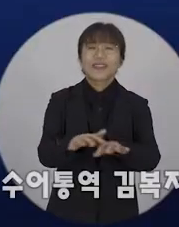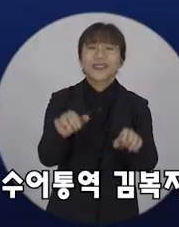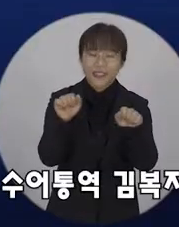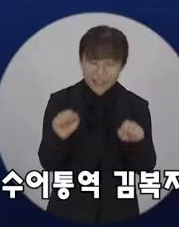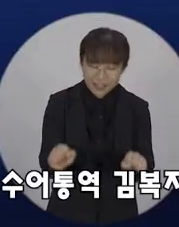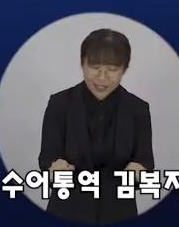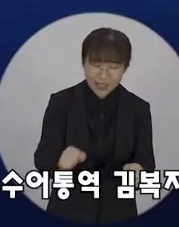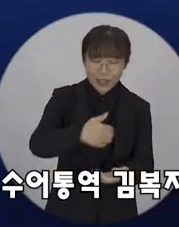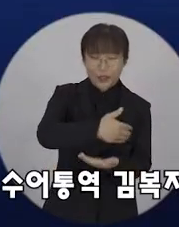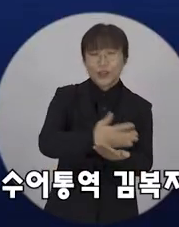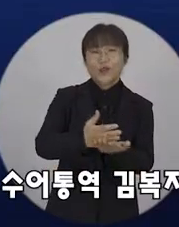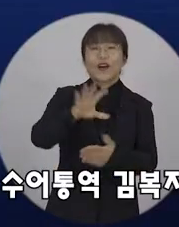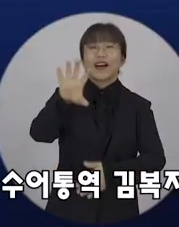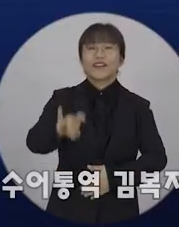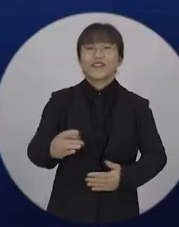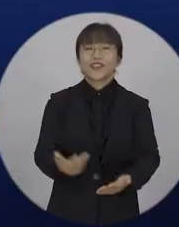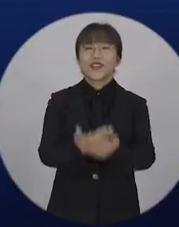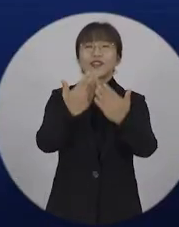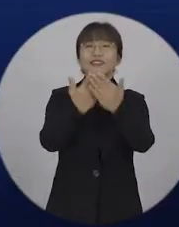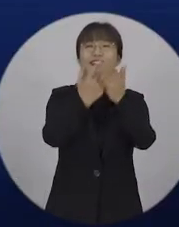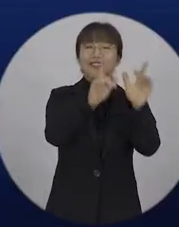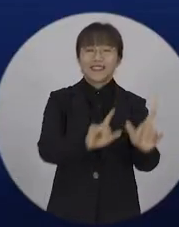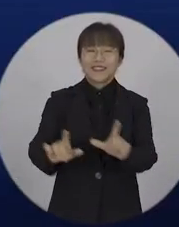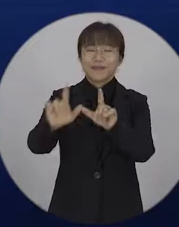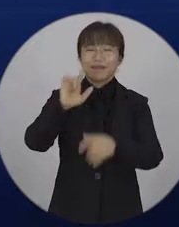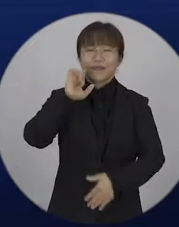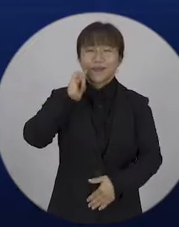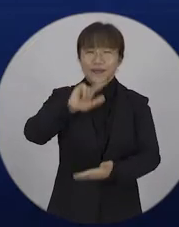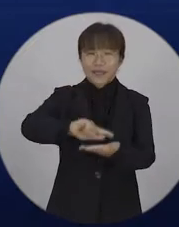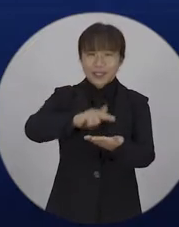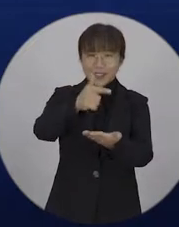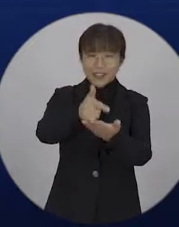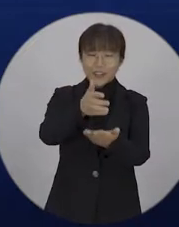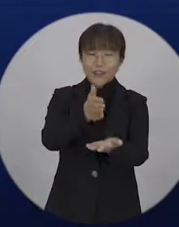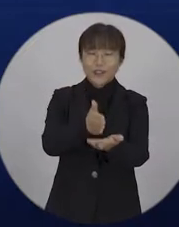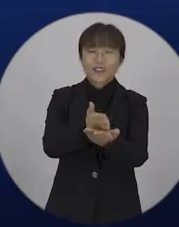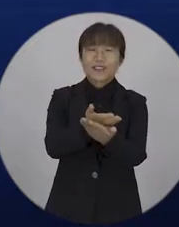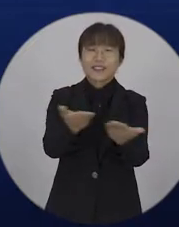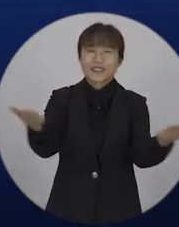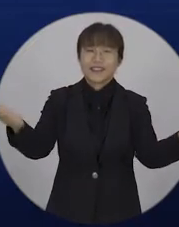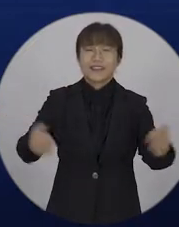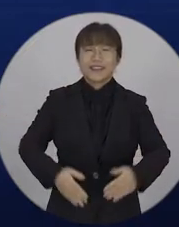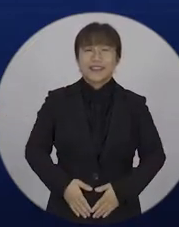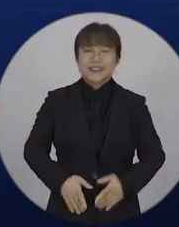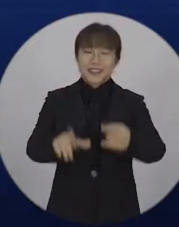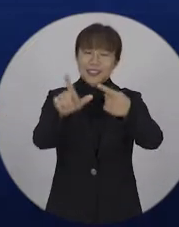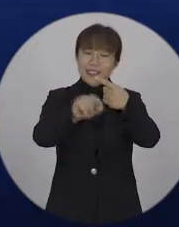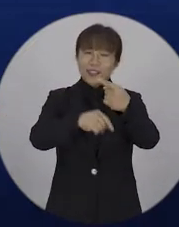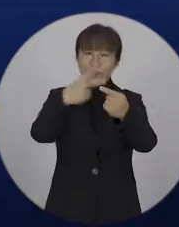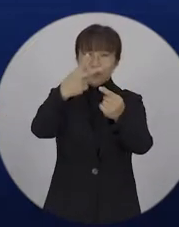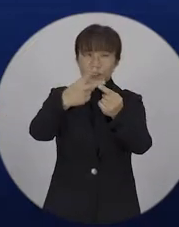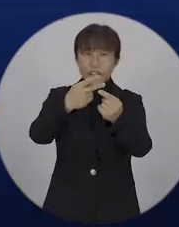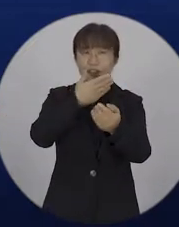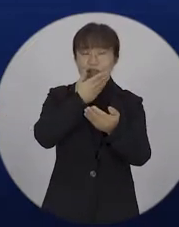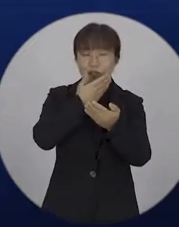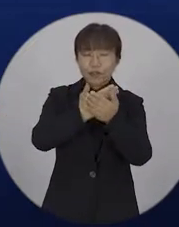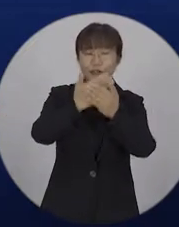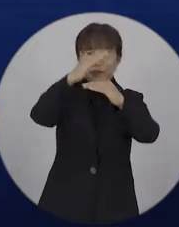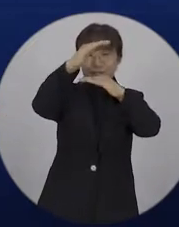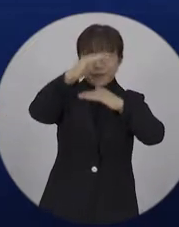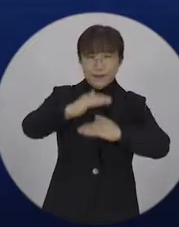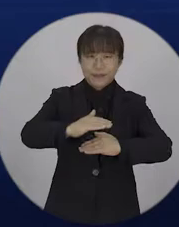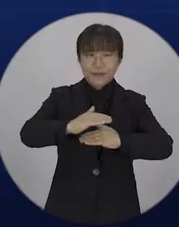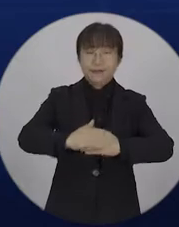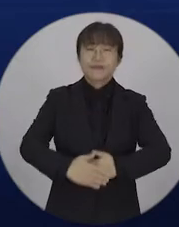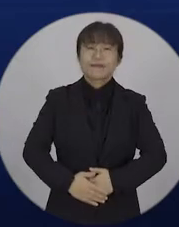구민 여러분 안녕하십니까? 조화로운 성장, 삶이 아름다운 강서, 아이강서TV 김민주입니다. 1월 둘째 주 주간